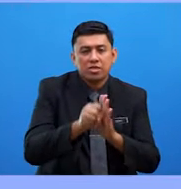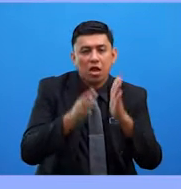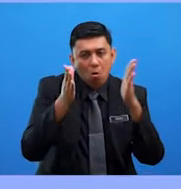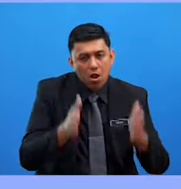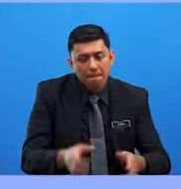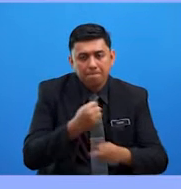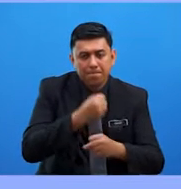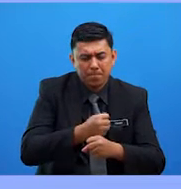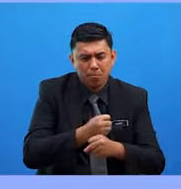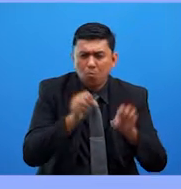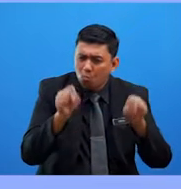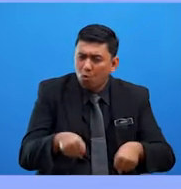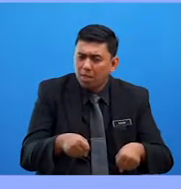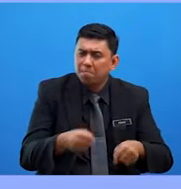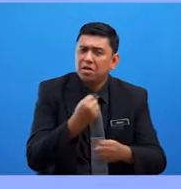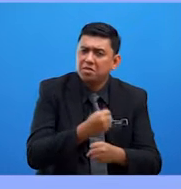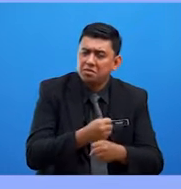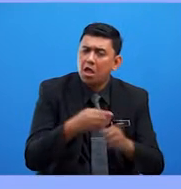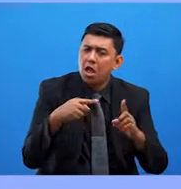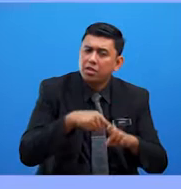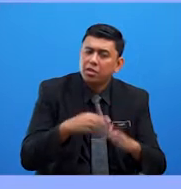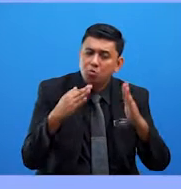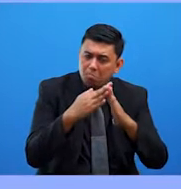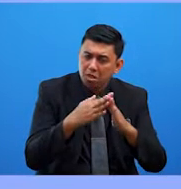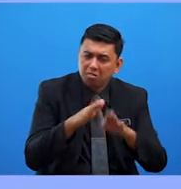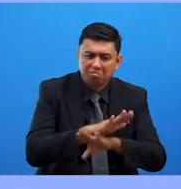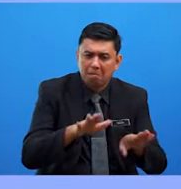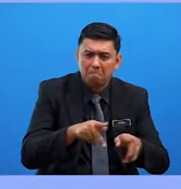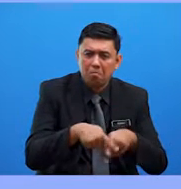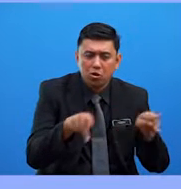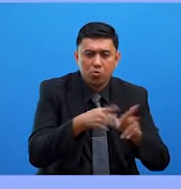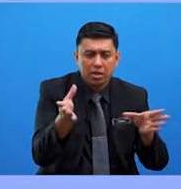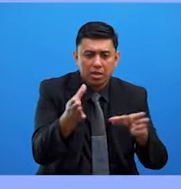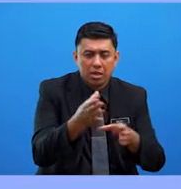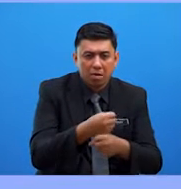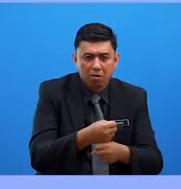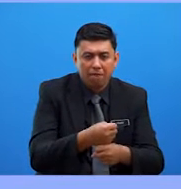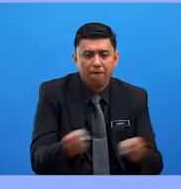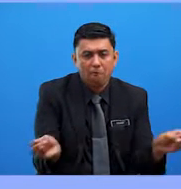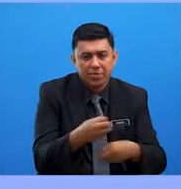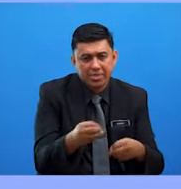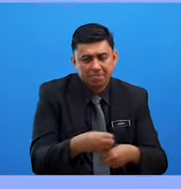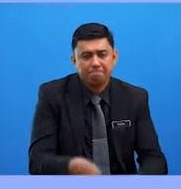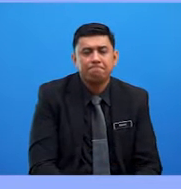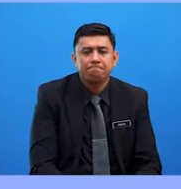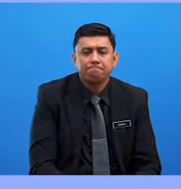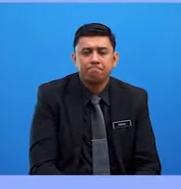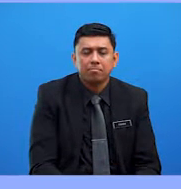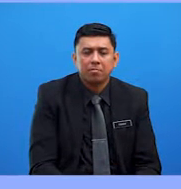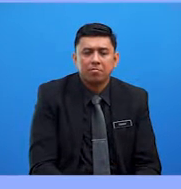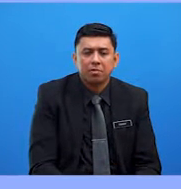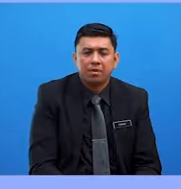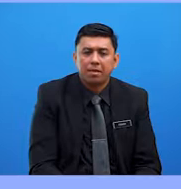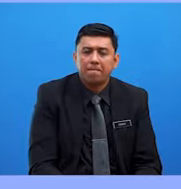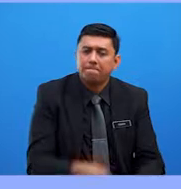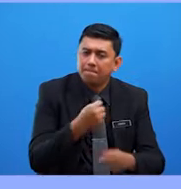pekerja boleh bekerja di rumah tanpa perlu ke pejabat. Cabaran daripada segi komunikasi, di mana